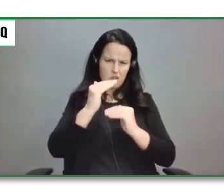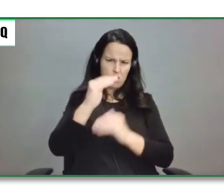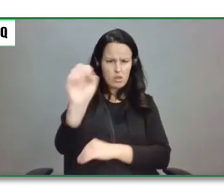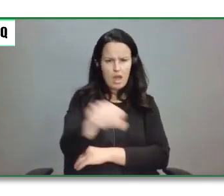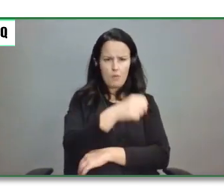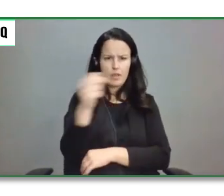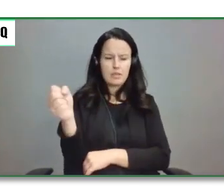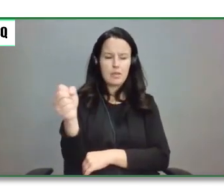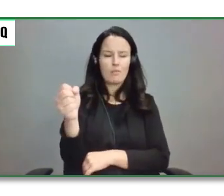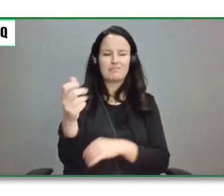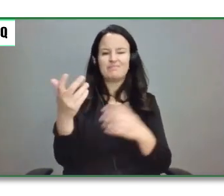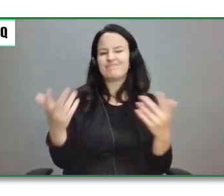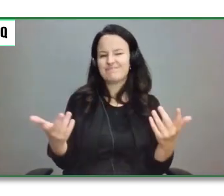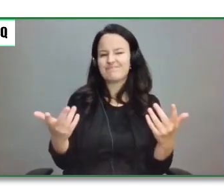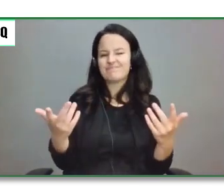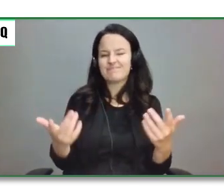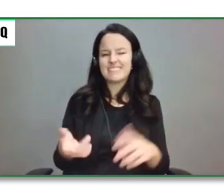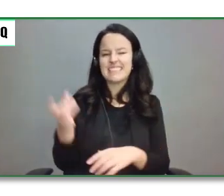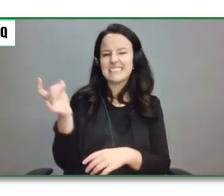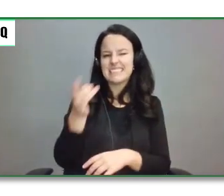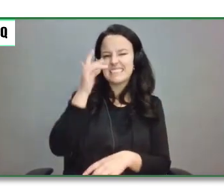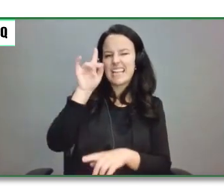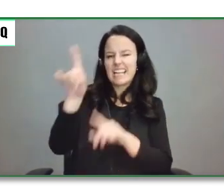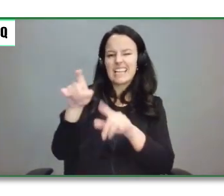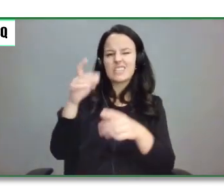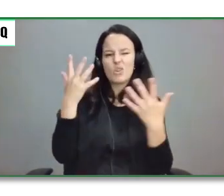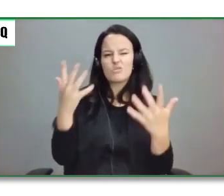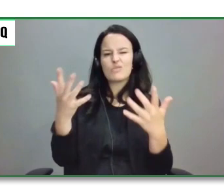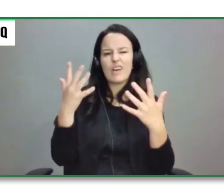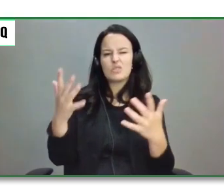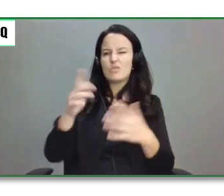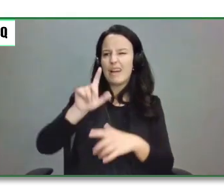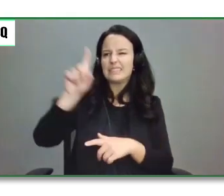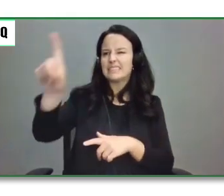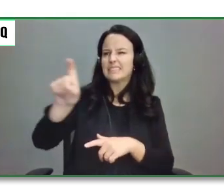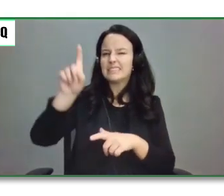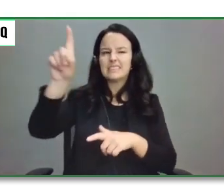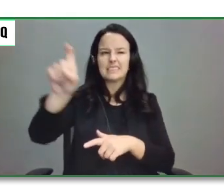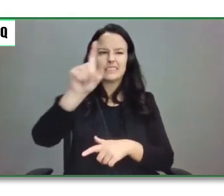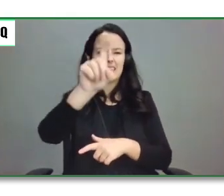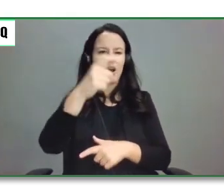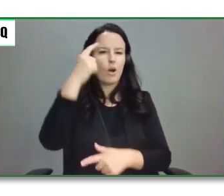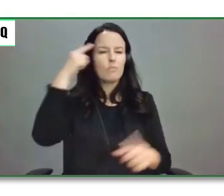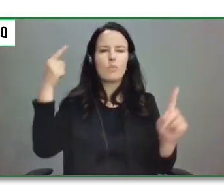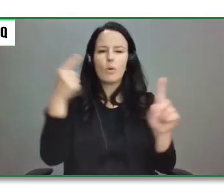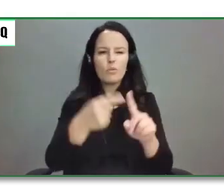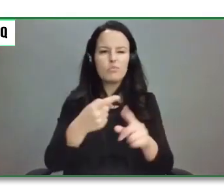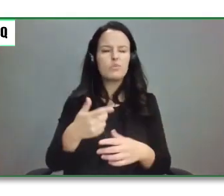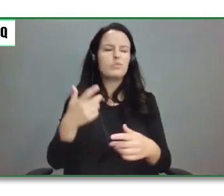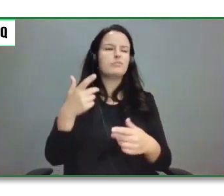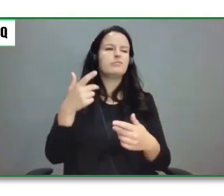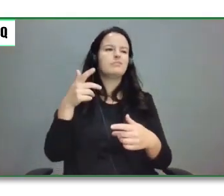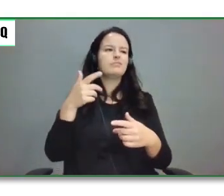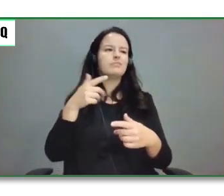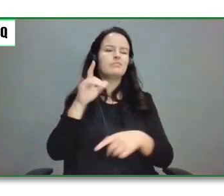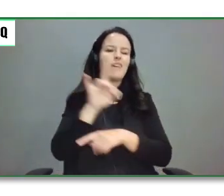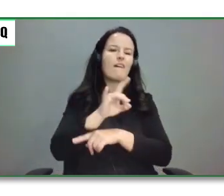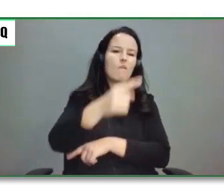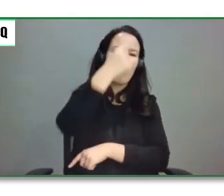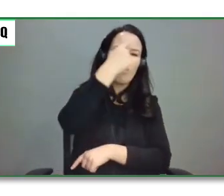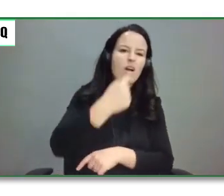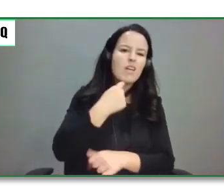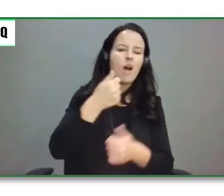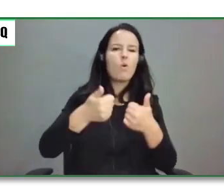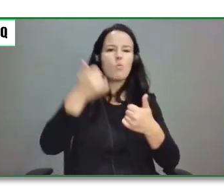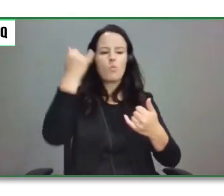Ce sont les questions que je posais souvent lorsque j'essayais de remettre en question les croyances et les idées des gens sur ce que les